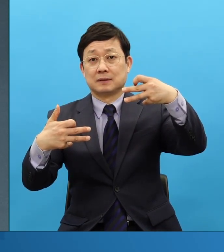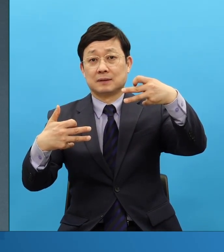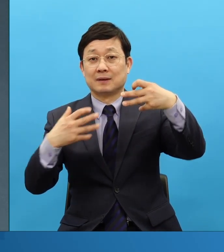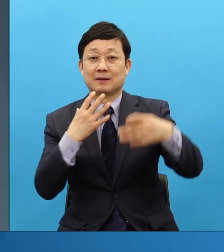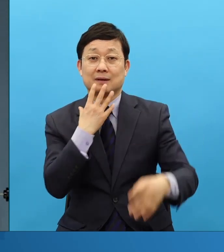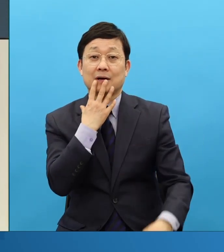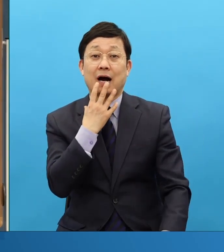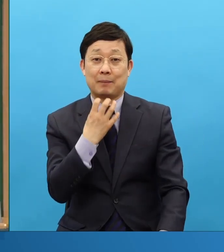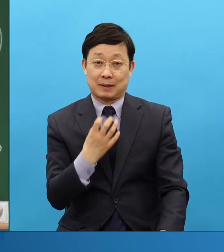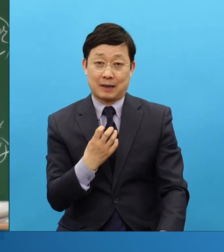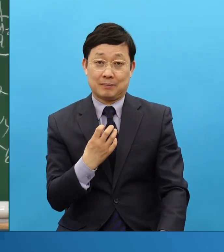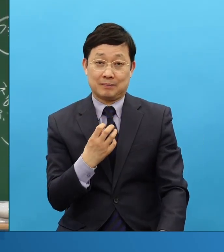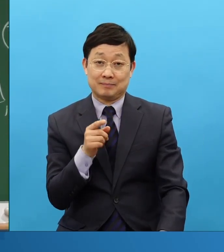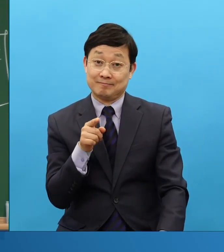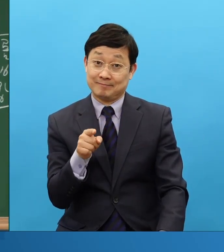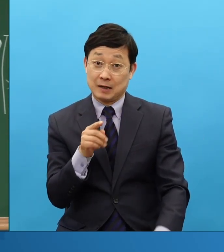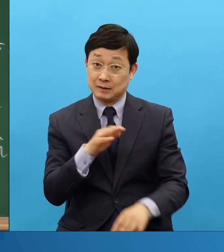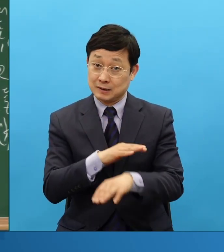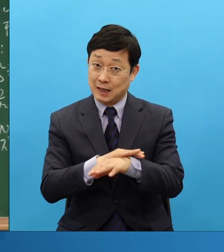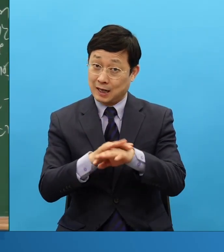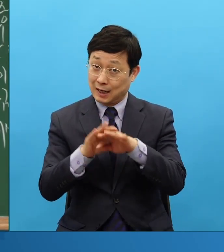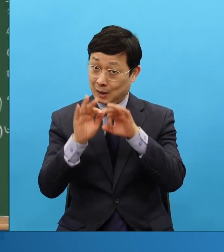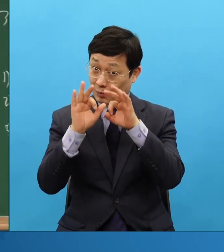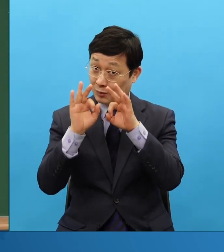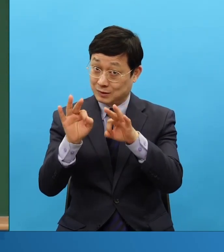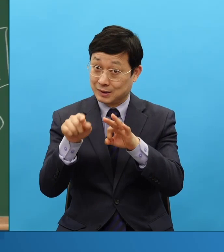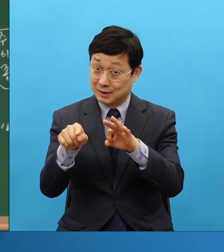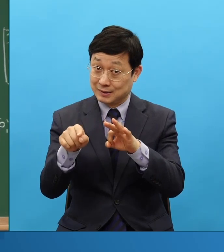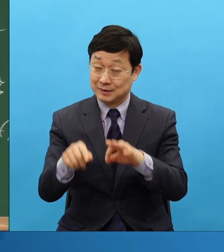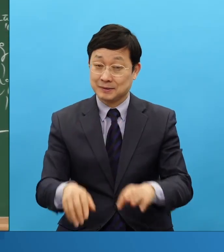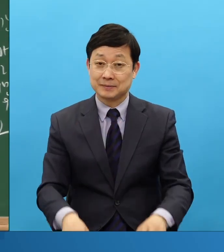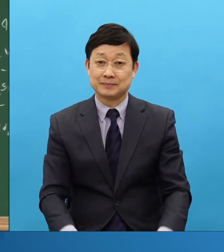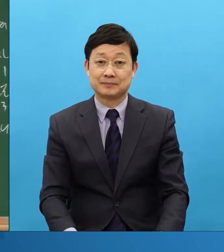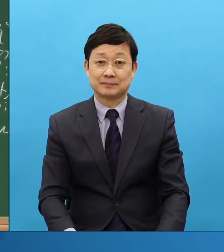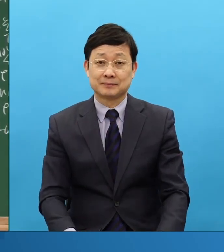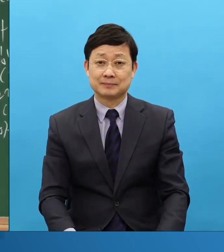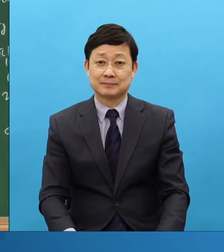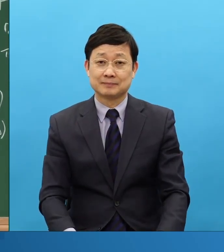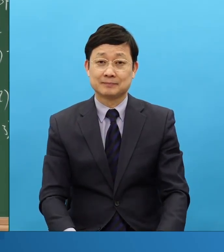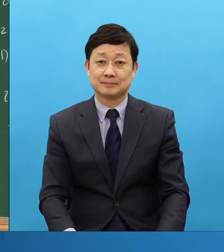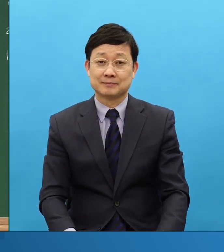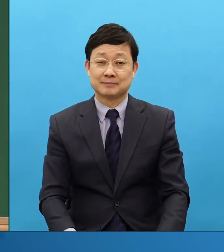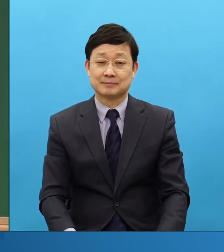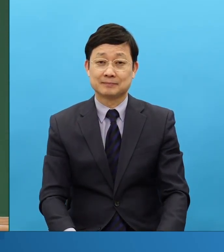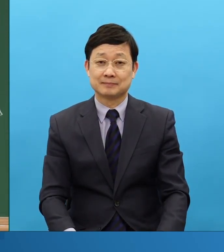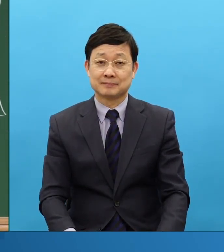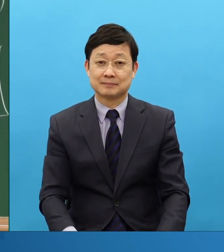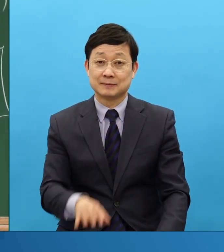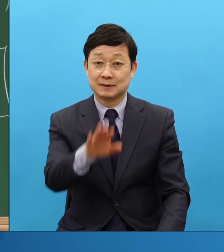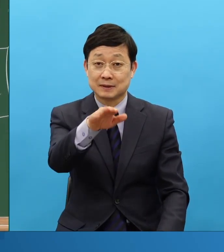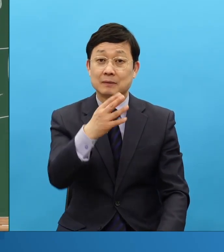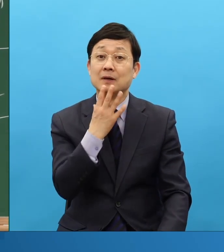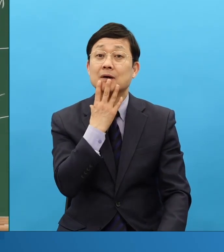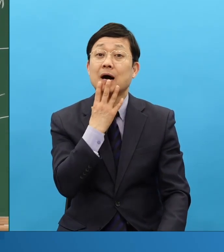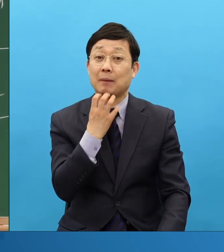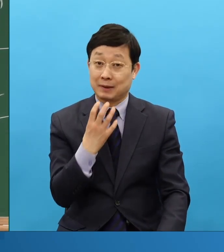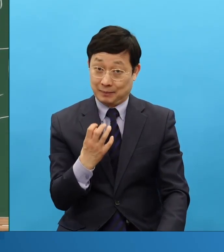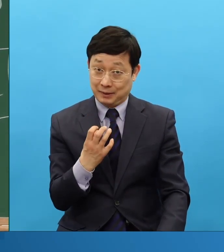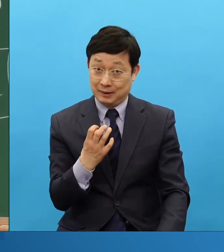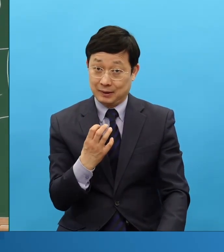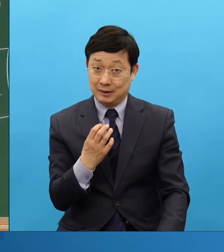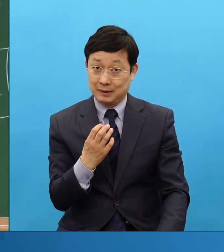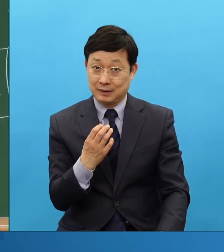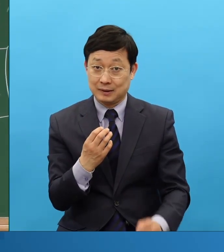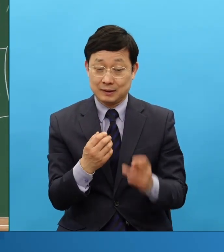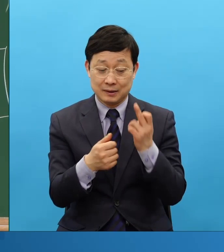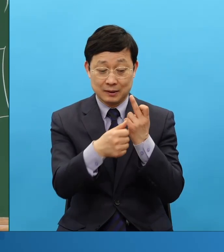come to an end after I introduce Abraham from Genesis chapter 13. 아브라함이 롯을 떠난 이후에. After